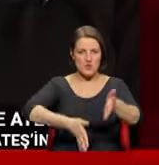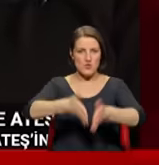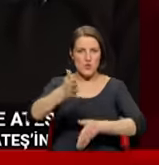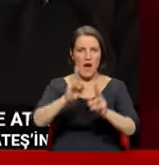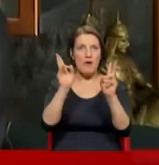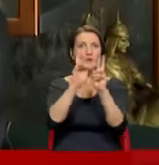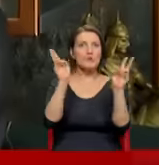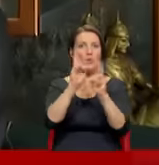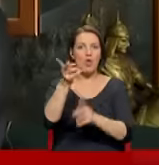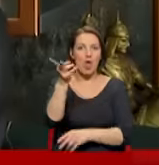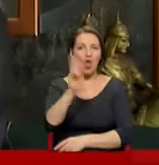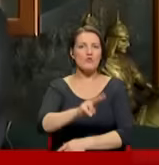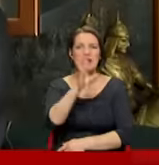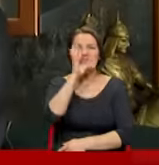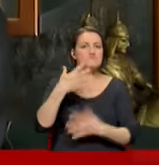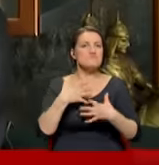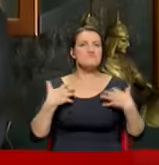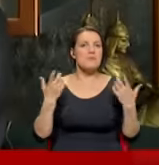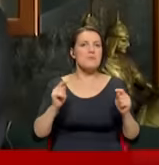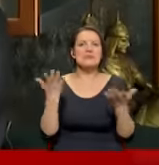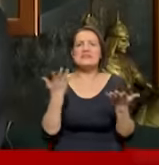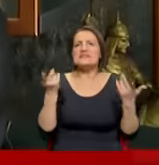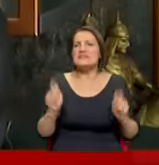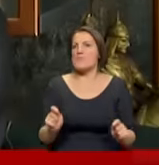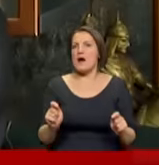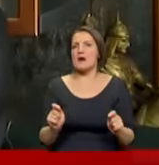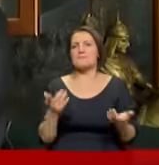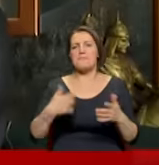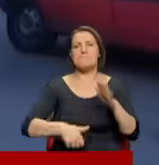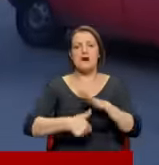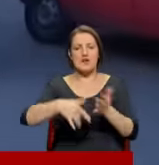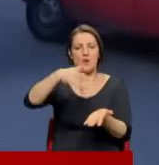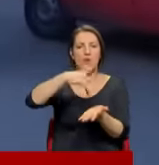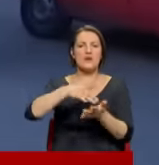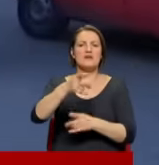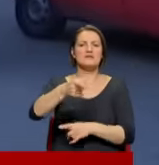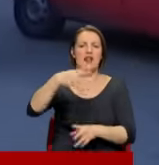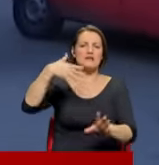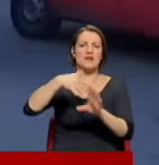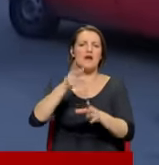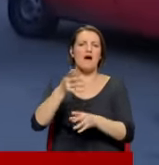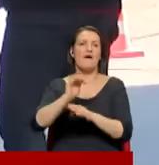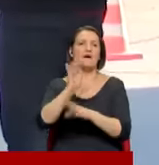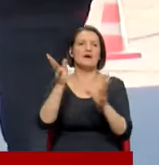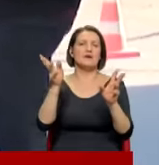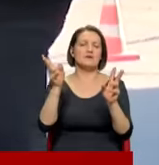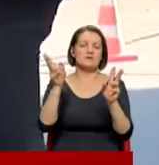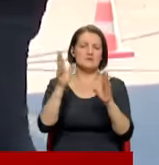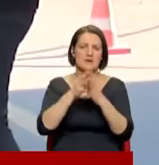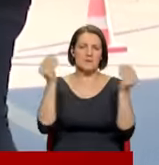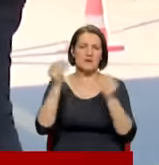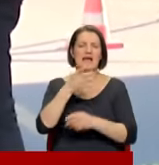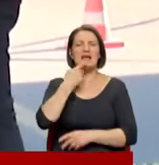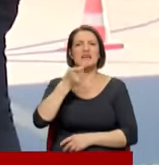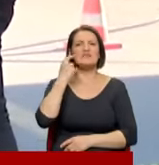ortasında güpegündüz öldürmeye kim cesaret eder, nasıl cesaret eder? Başkentin göbeğinde silahlı saldırıda hayatını kaybeden eski Ülke